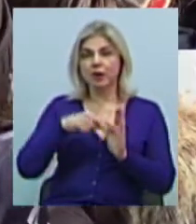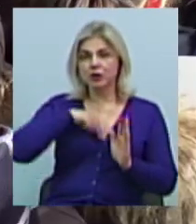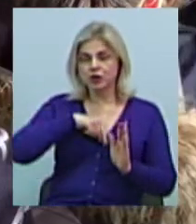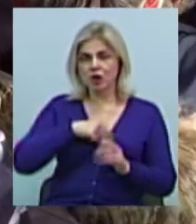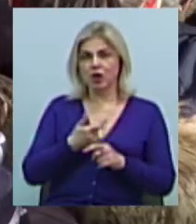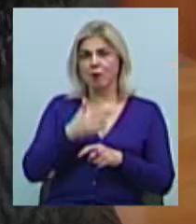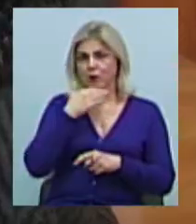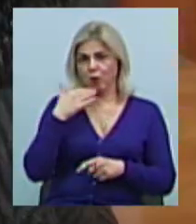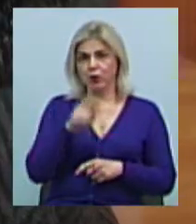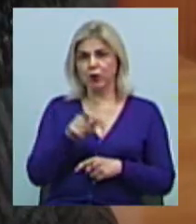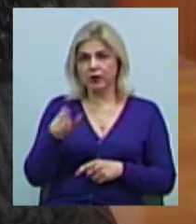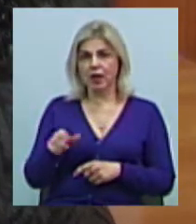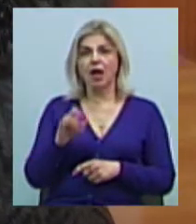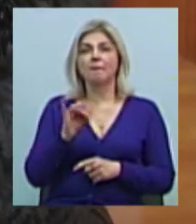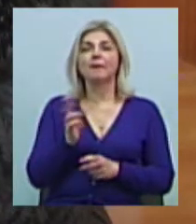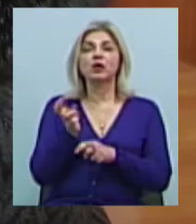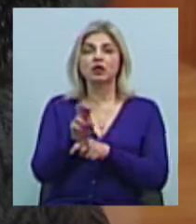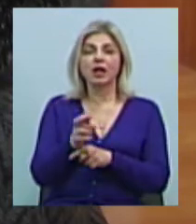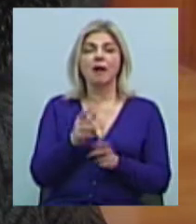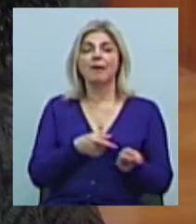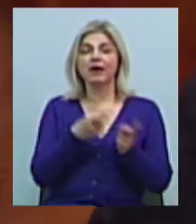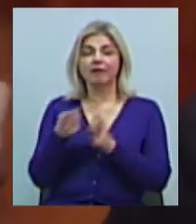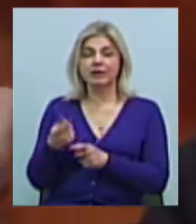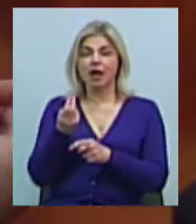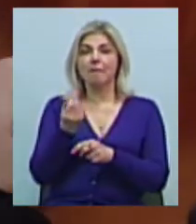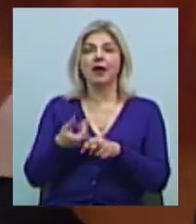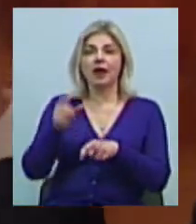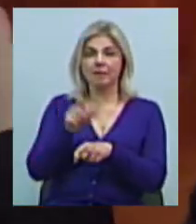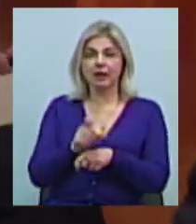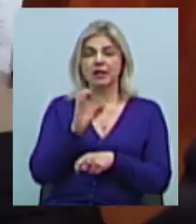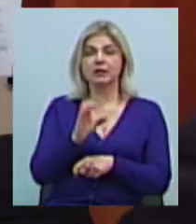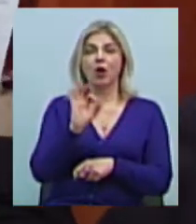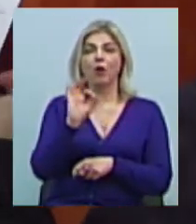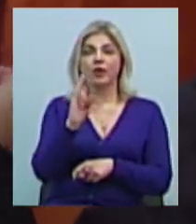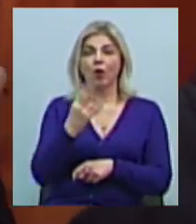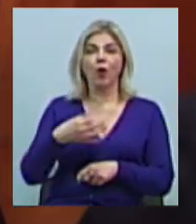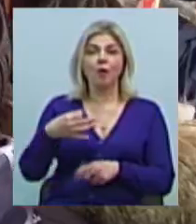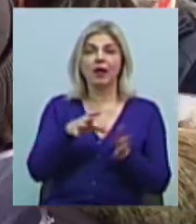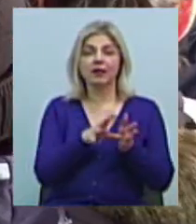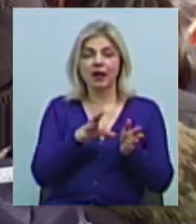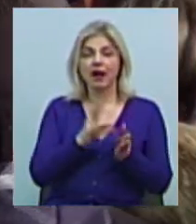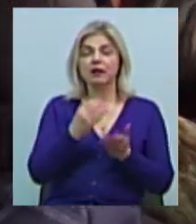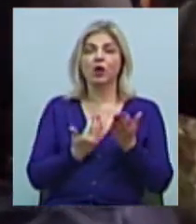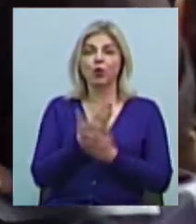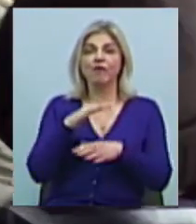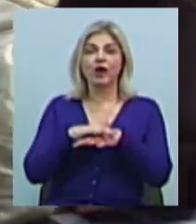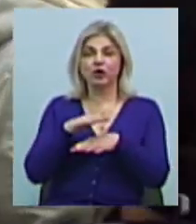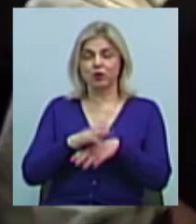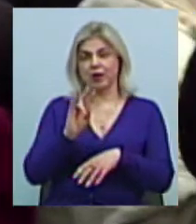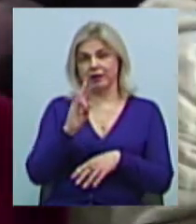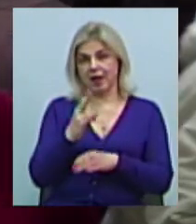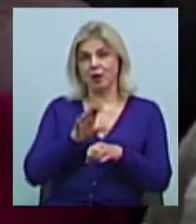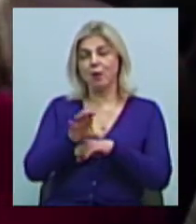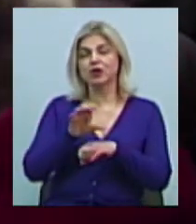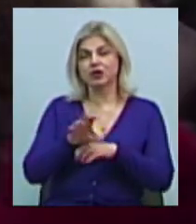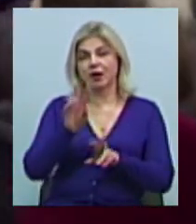– фізичних осіб. Прийшли перевести переплату з рахунку АТ «Миколаївобленерго» на нові розрахункові рахунки у Миколаївській